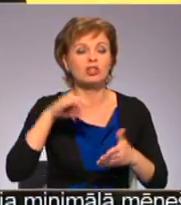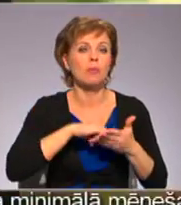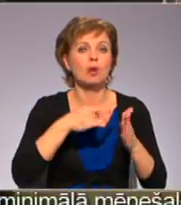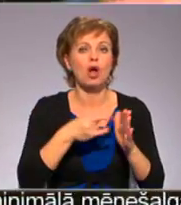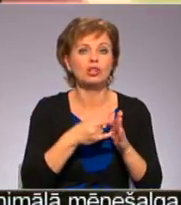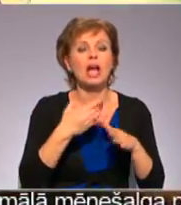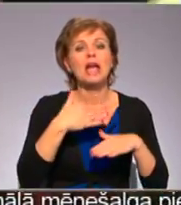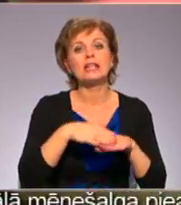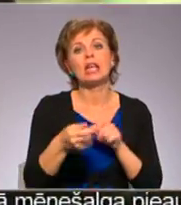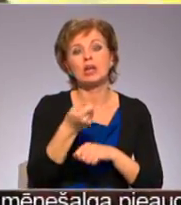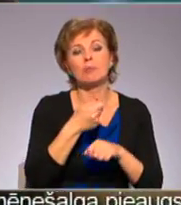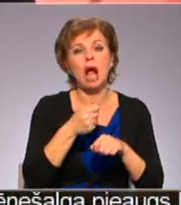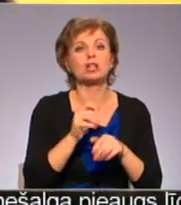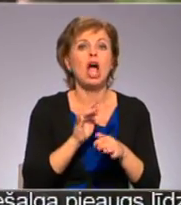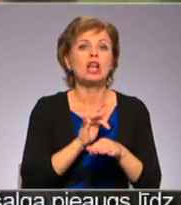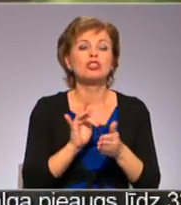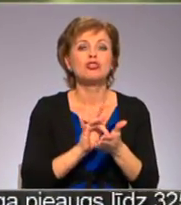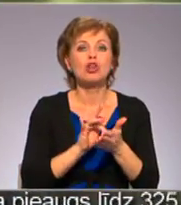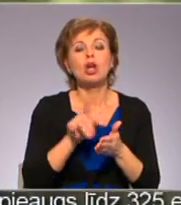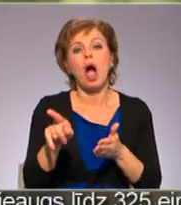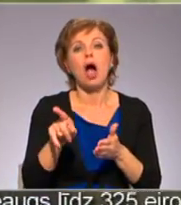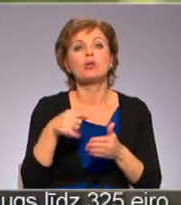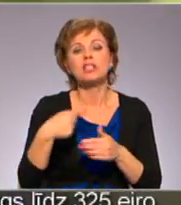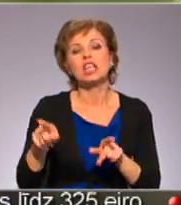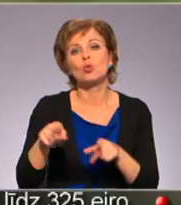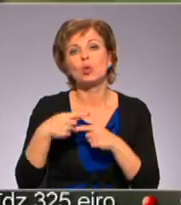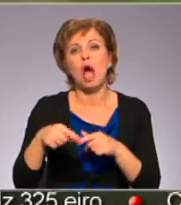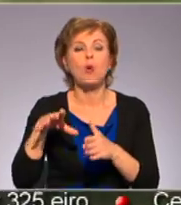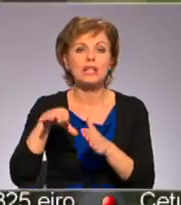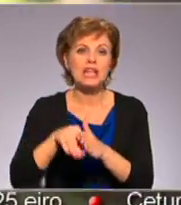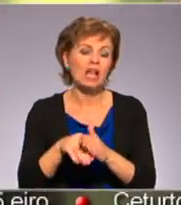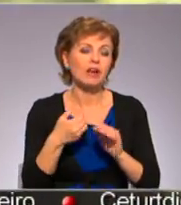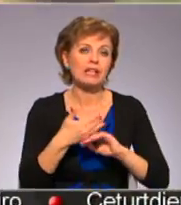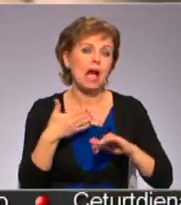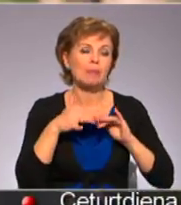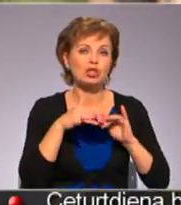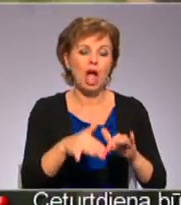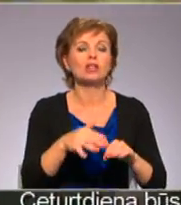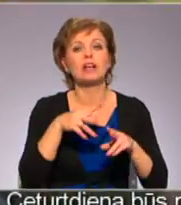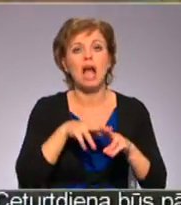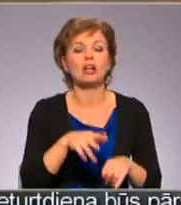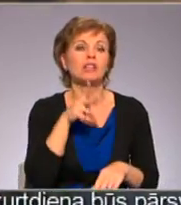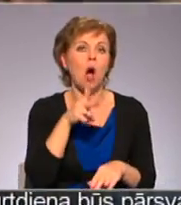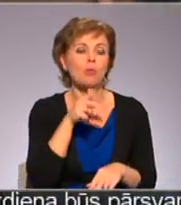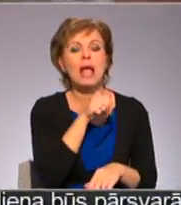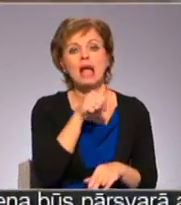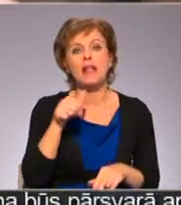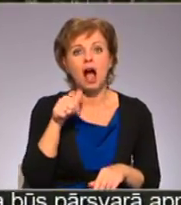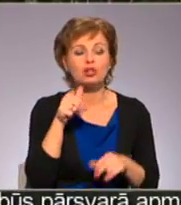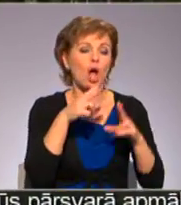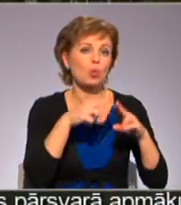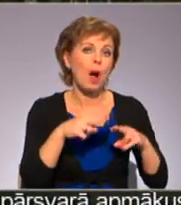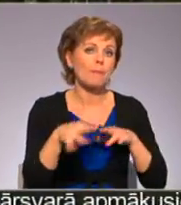integrācijas inkubators Romu bērnu un jauniešu atbalstam ietvaros. Iepriekšējās norisinājās Jelgavā, Daugavpilī un Talsos. Kā stāsta